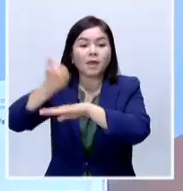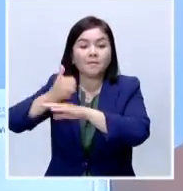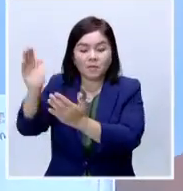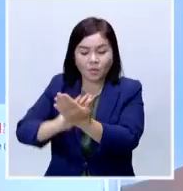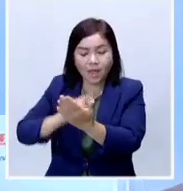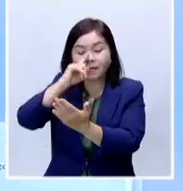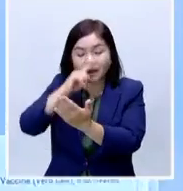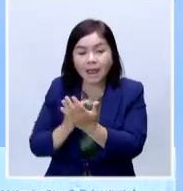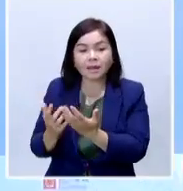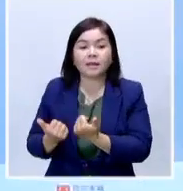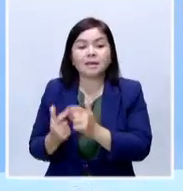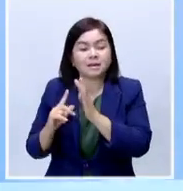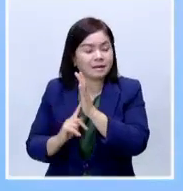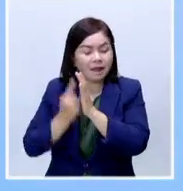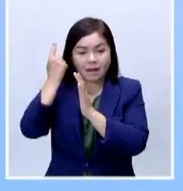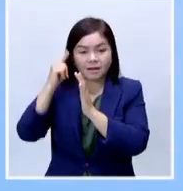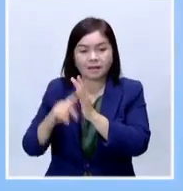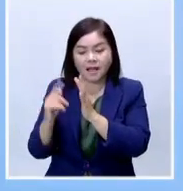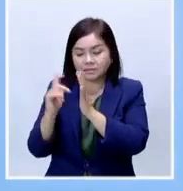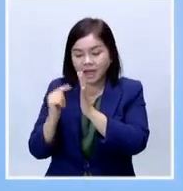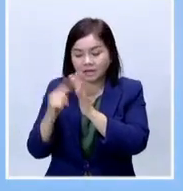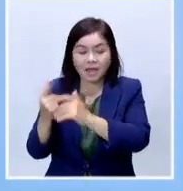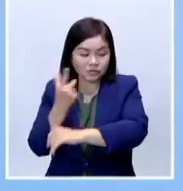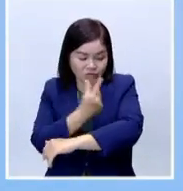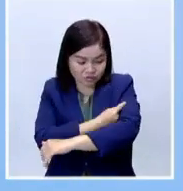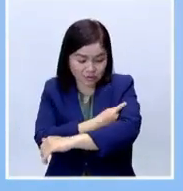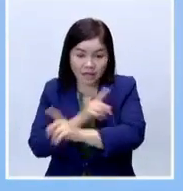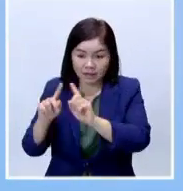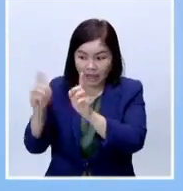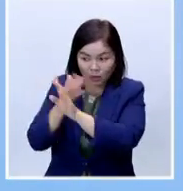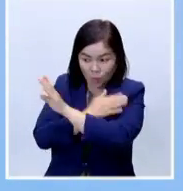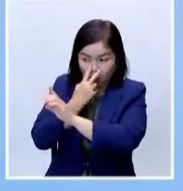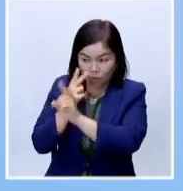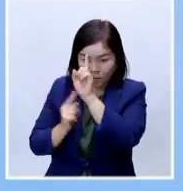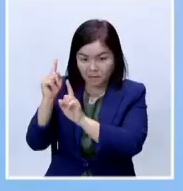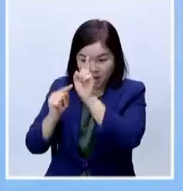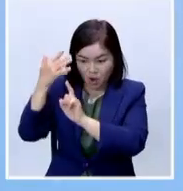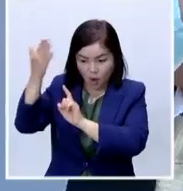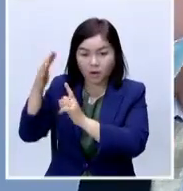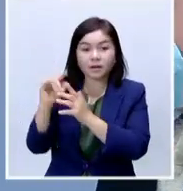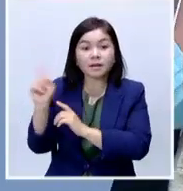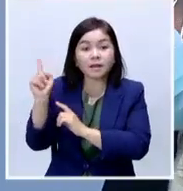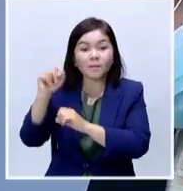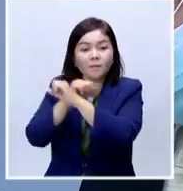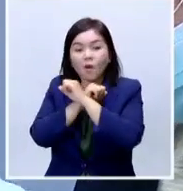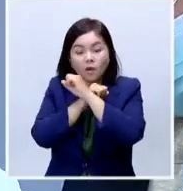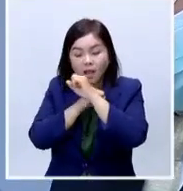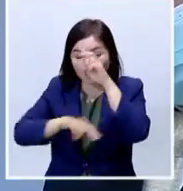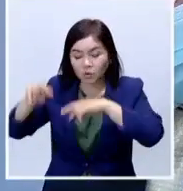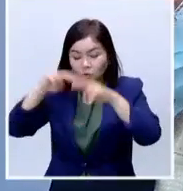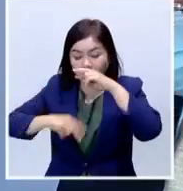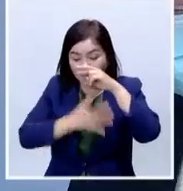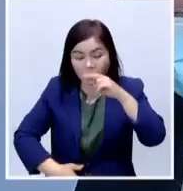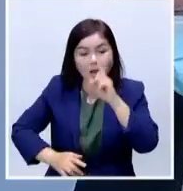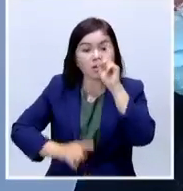จะรับวัคซีนเข็มแรกแต่ต้องมีการประเมินความเสี่ยงก่อนนะโดยกรมควบคุมโรคซึ่งเป็นขั้นตอนต